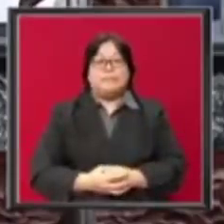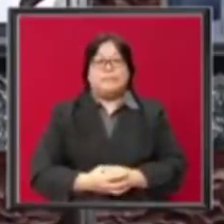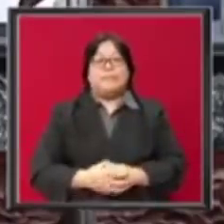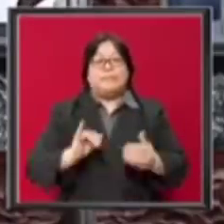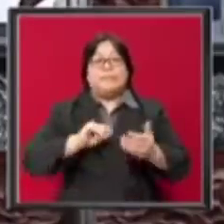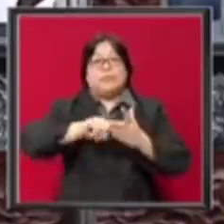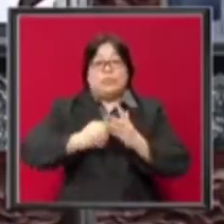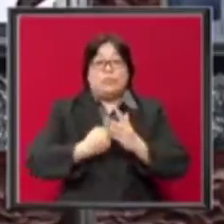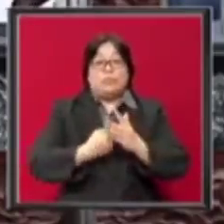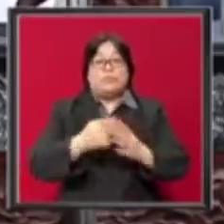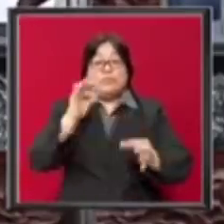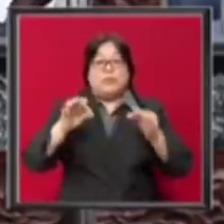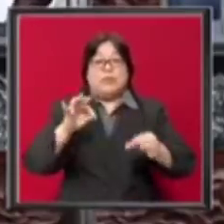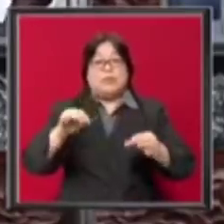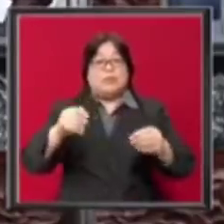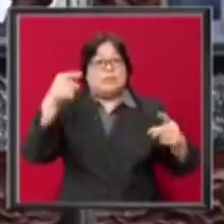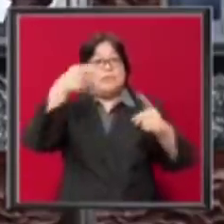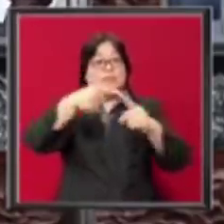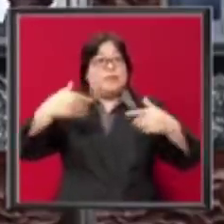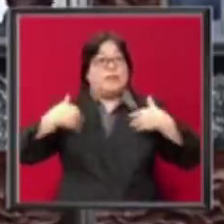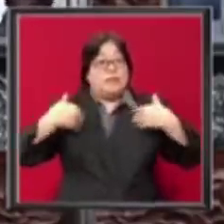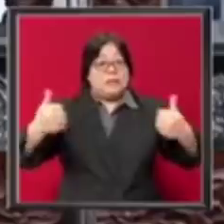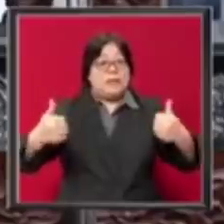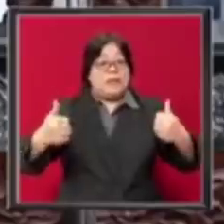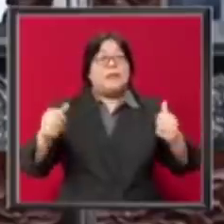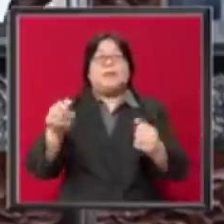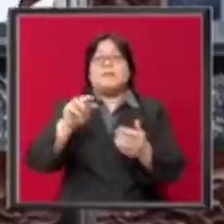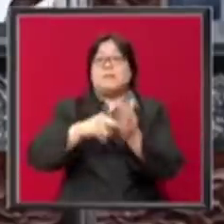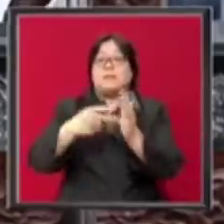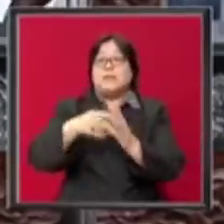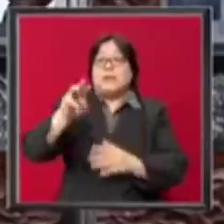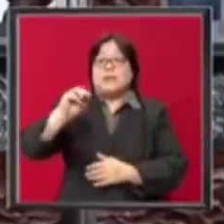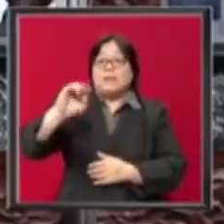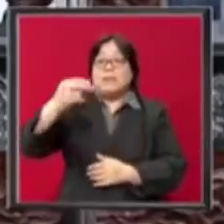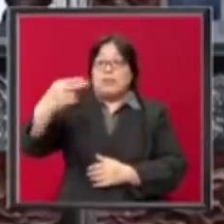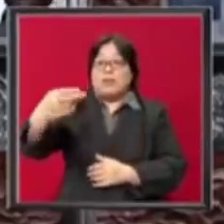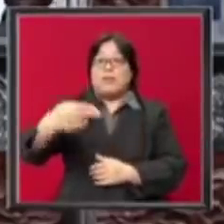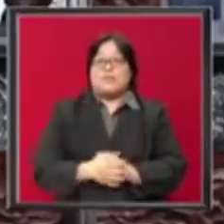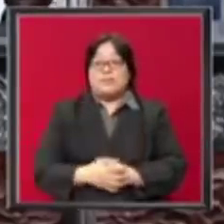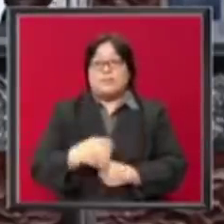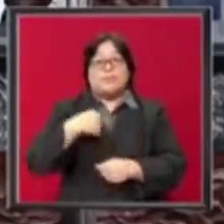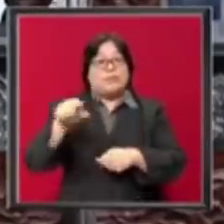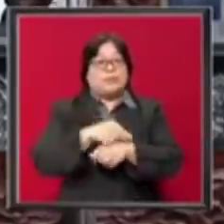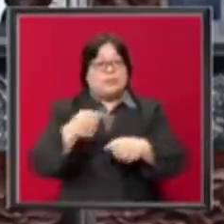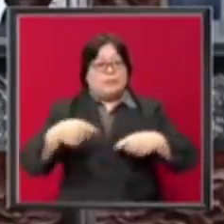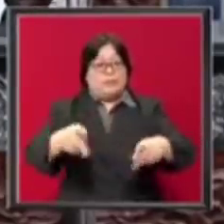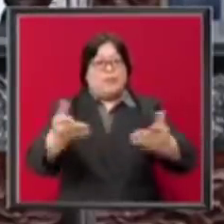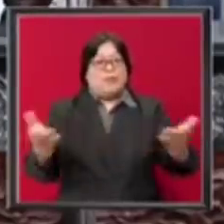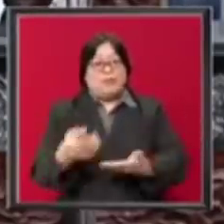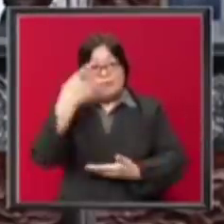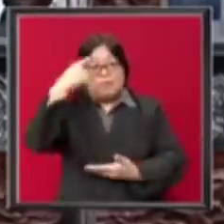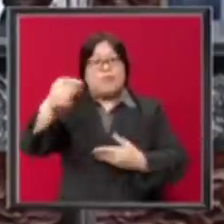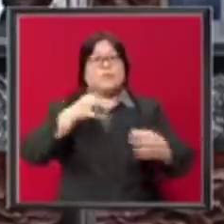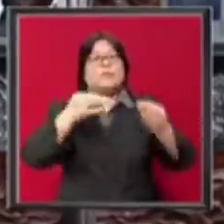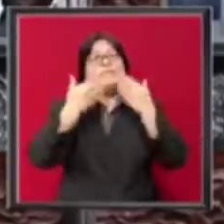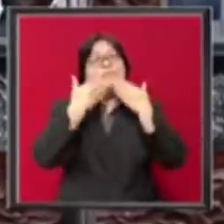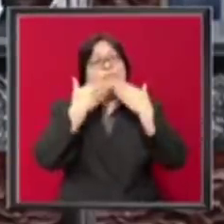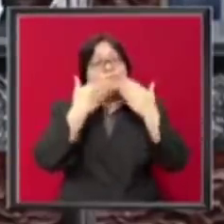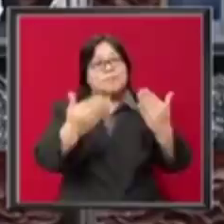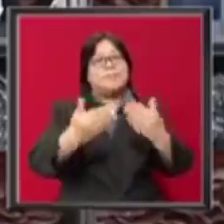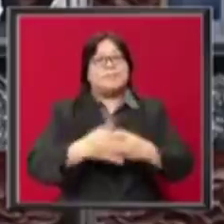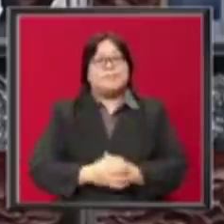Maka saya mulakan tentunya kalau dalam soal kesihatan dengan Kementerian Kesihatan. Dan saya ambil kesempatan ini untuk menyatakan